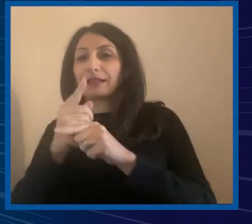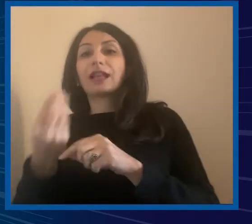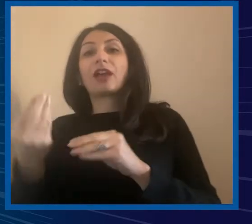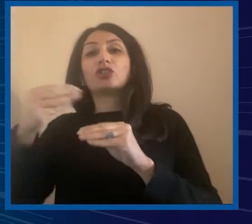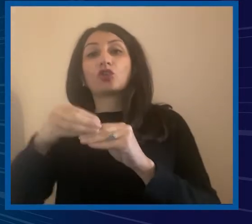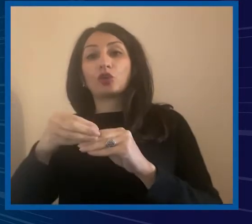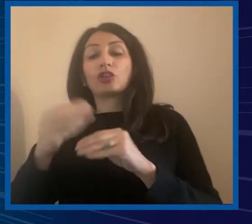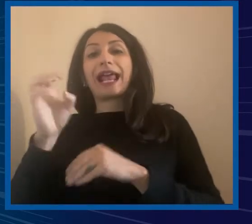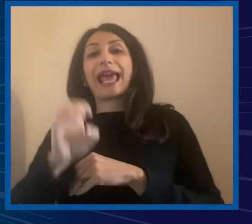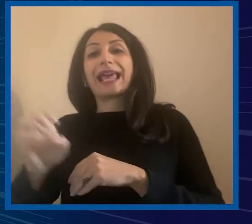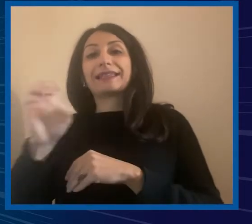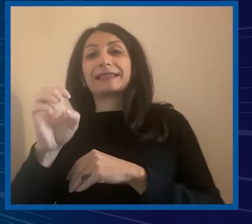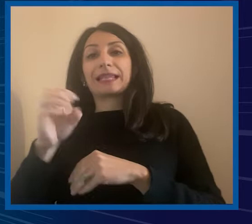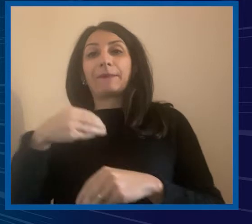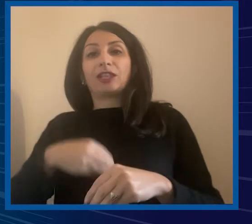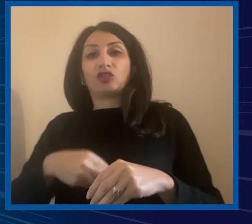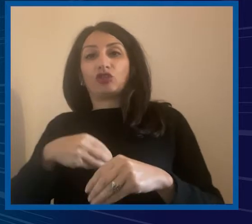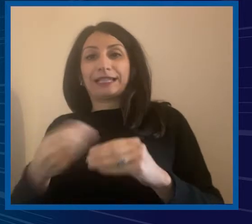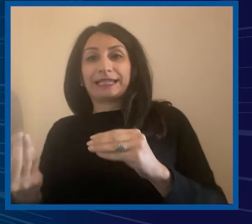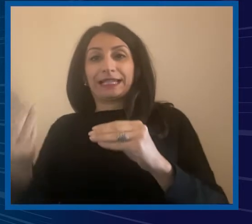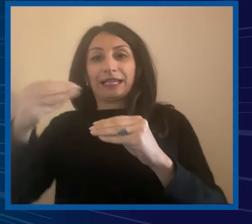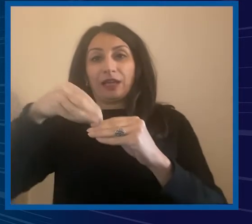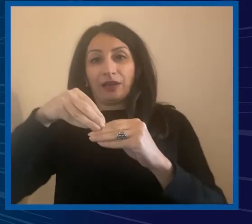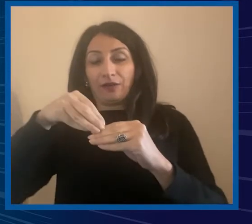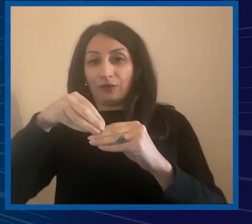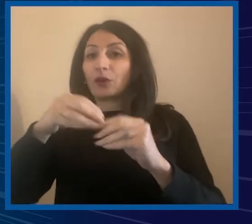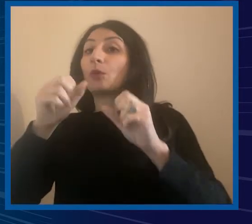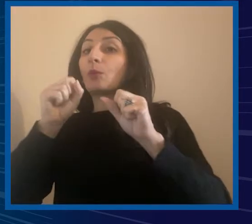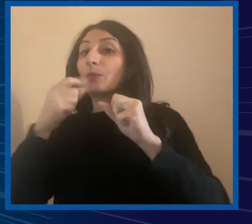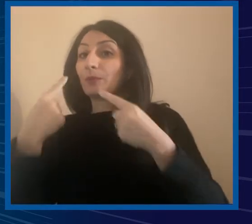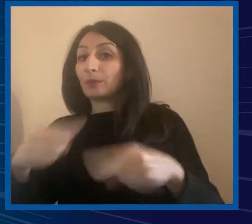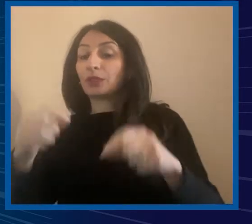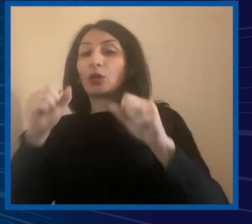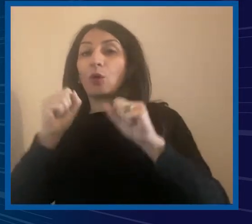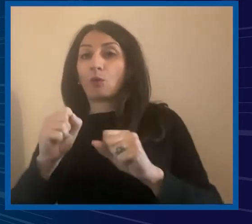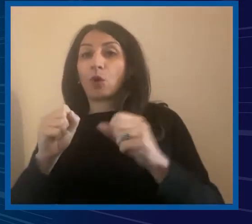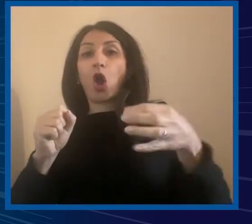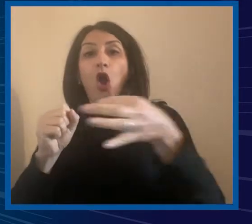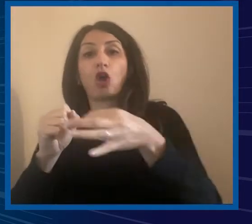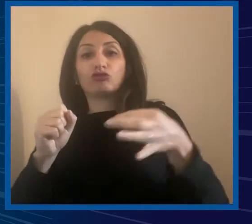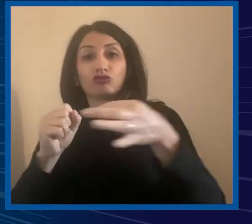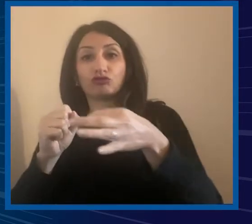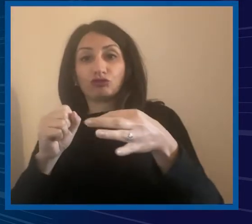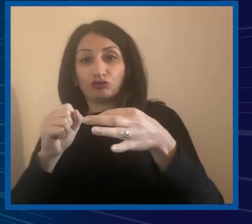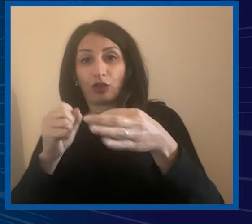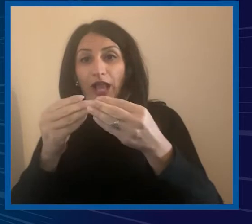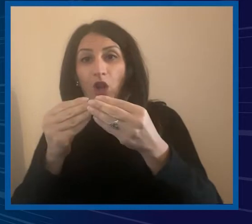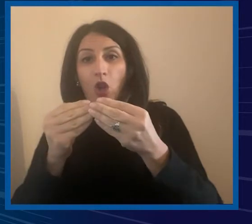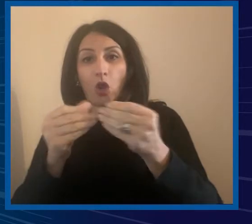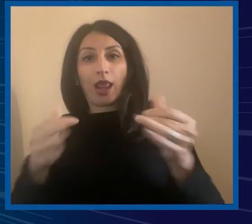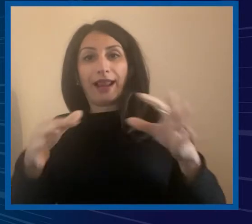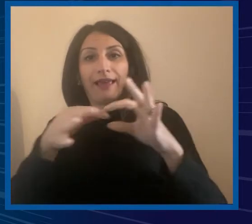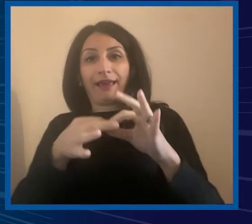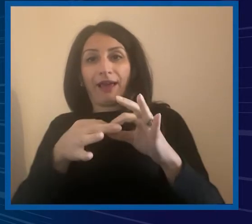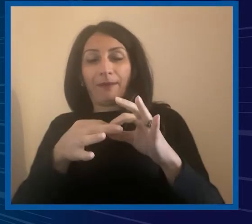ottenuti si aggiungono enzimi digestivi in grado di degradare i legami tra le cellule che compongono la massa